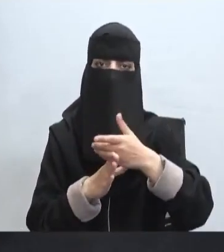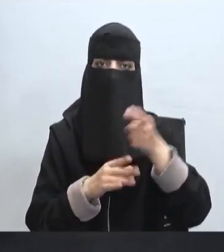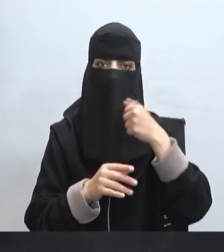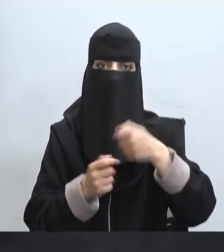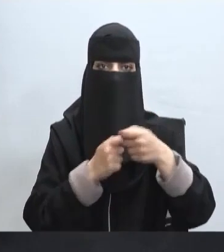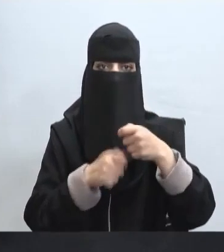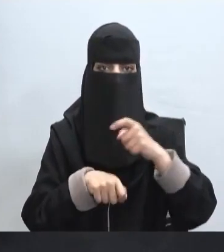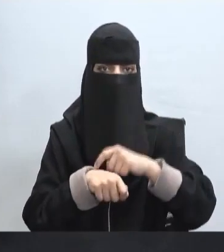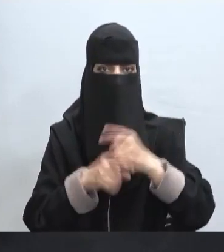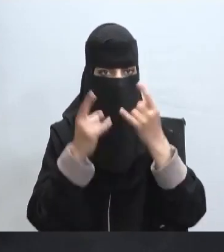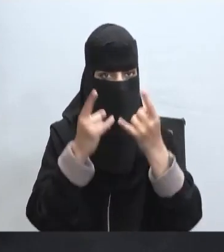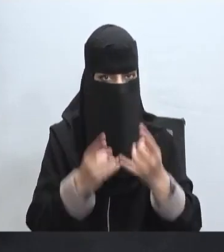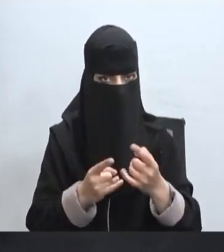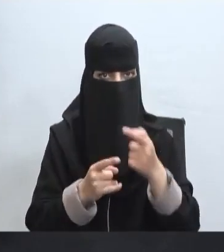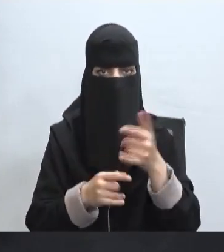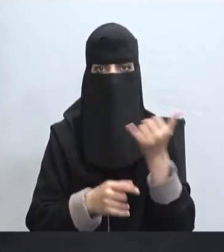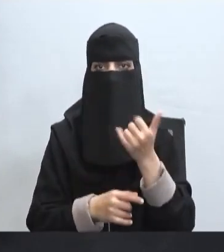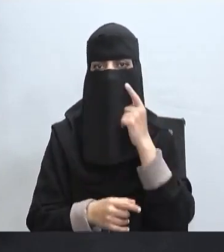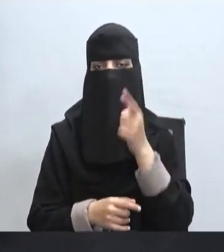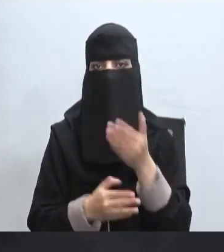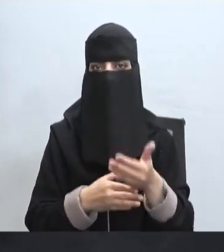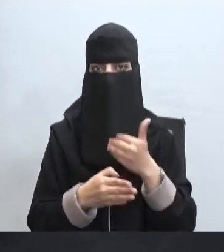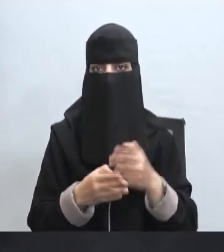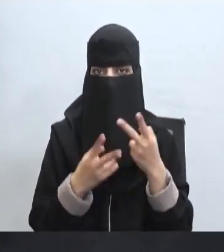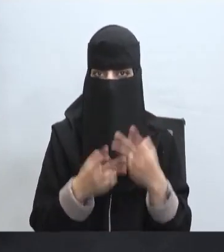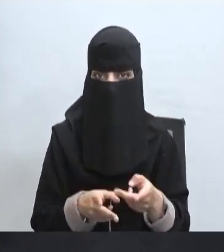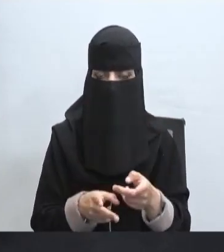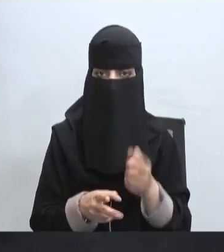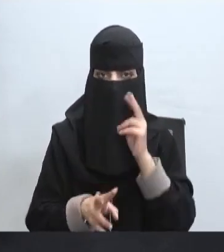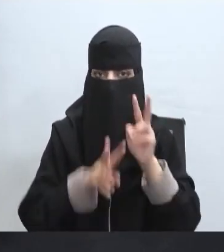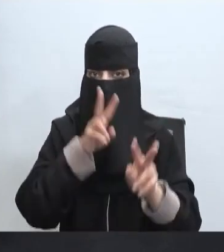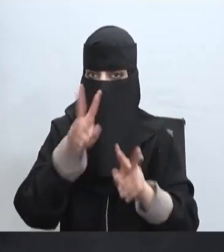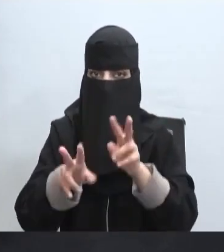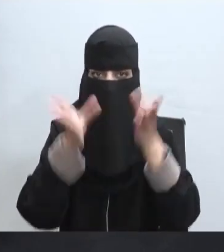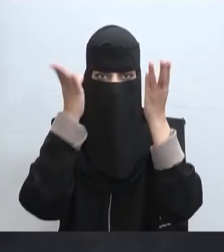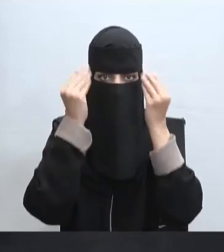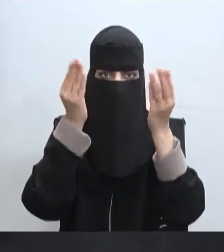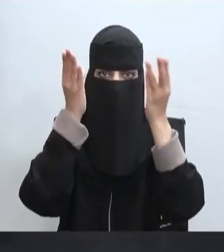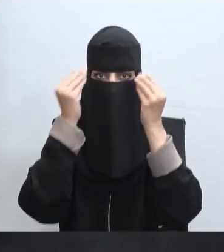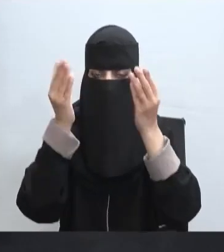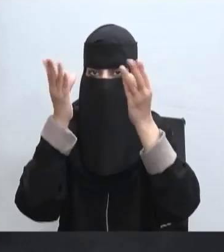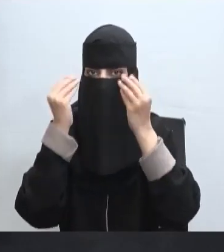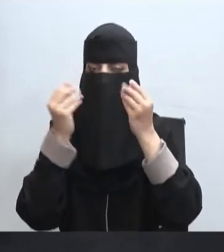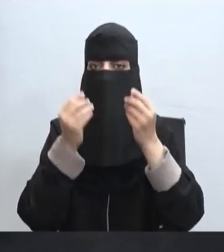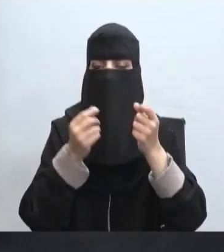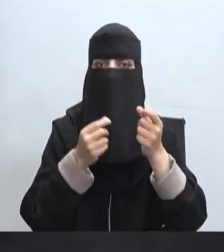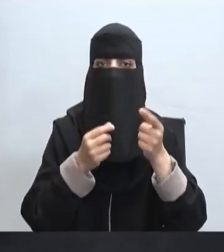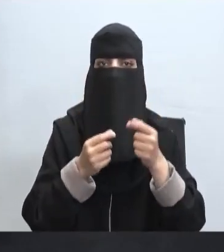استثمرتها بطريقه صحيحه مهم جدا قبل الاستثمار الاطلاع على مثل